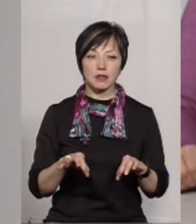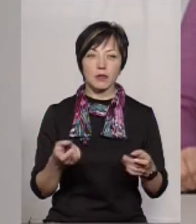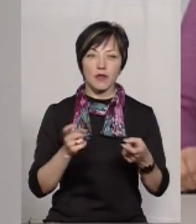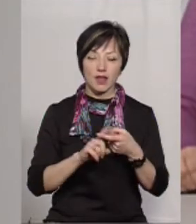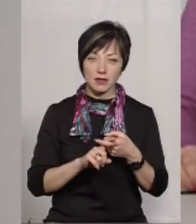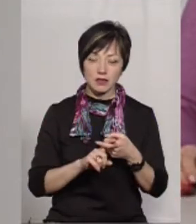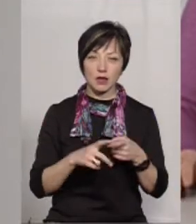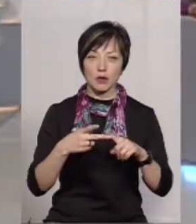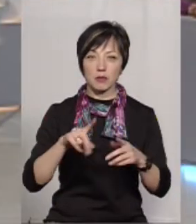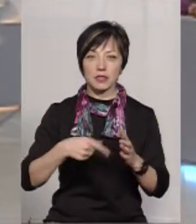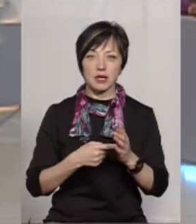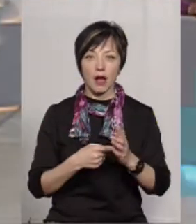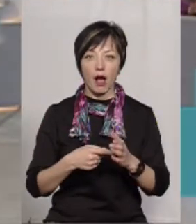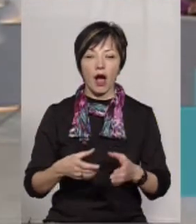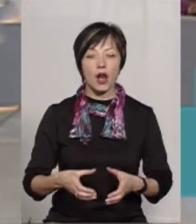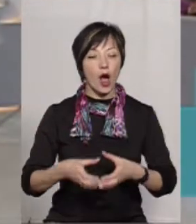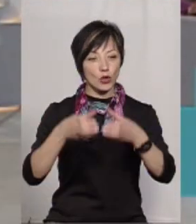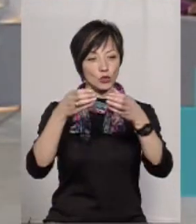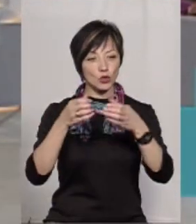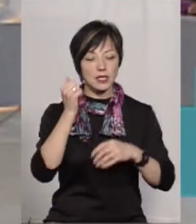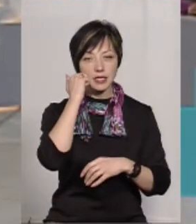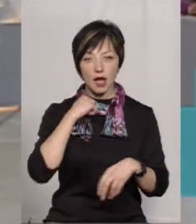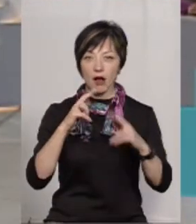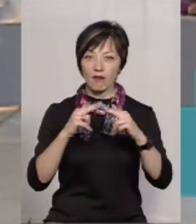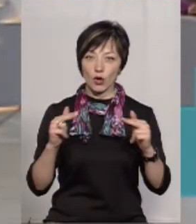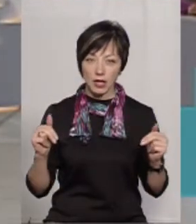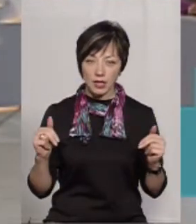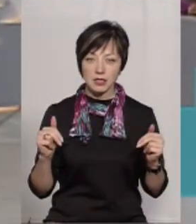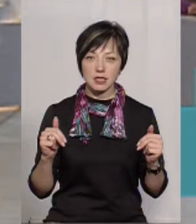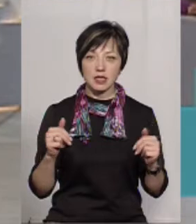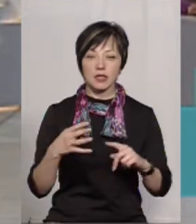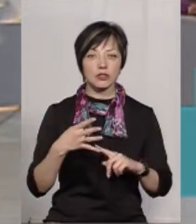мистецтвом пов'язано. Угу. Міська ратуша, стара фортеця. Угу.